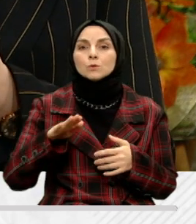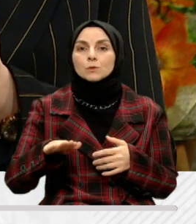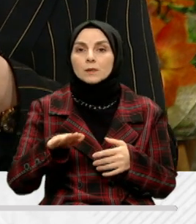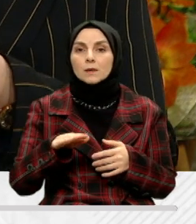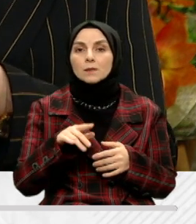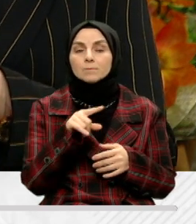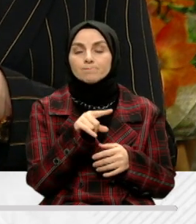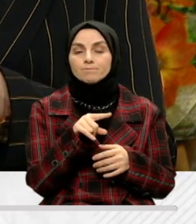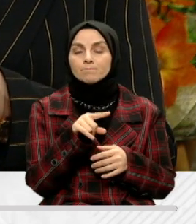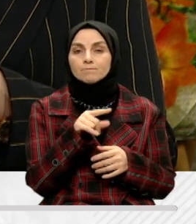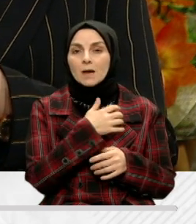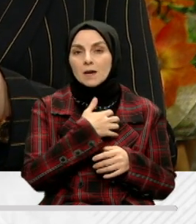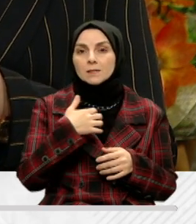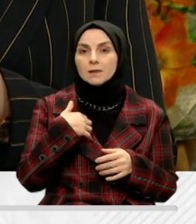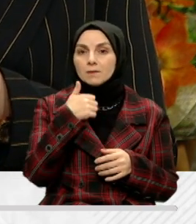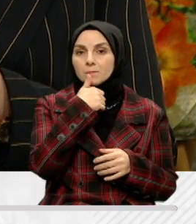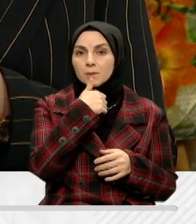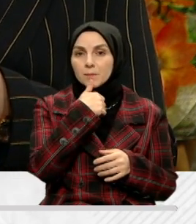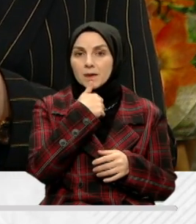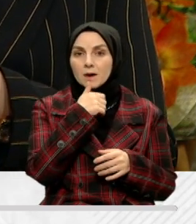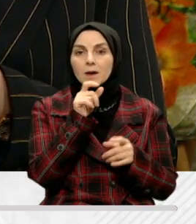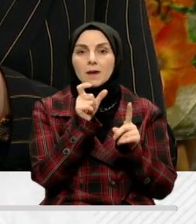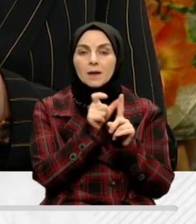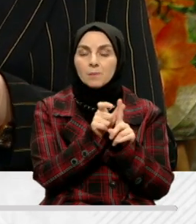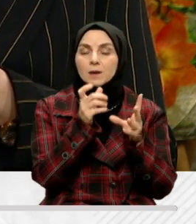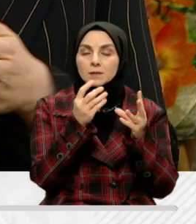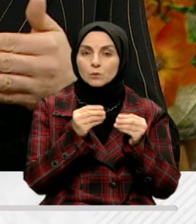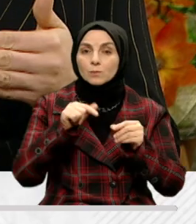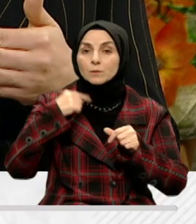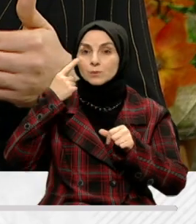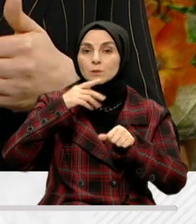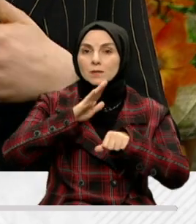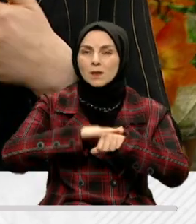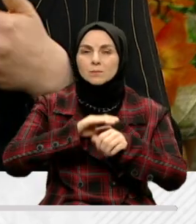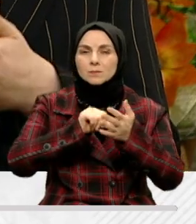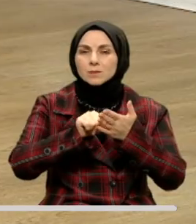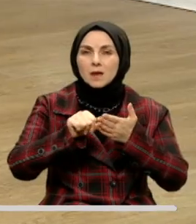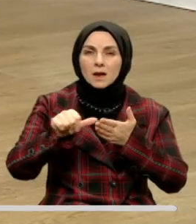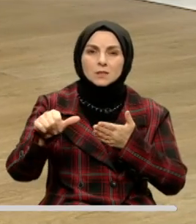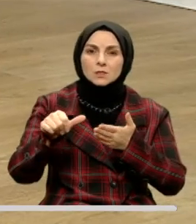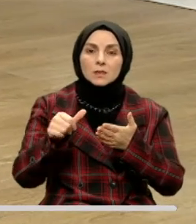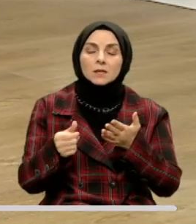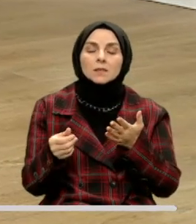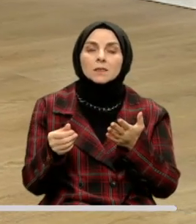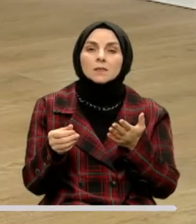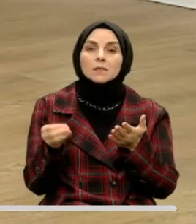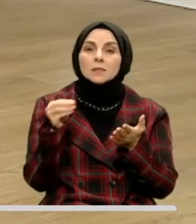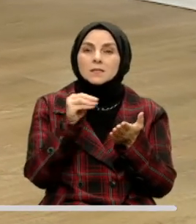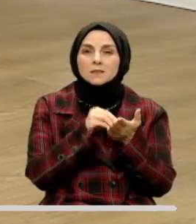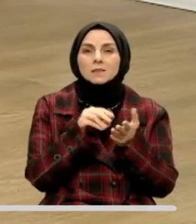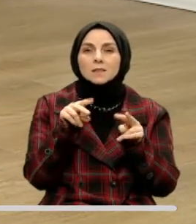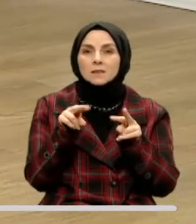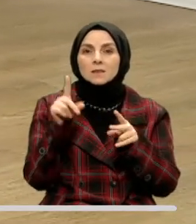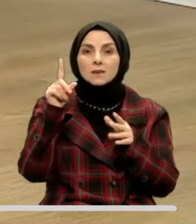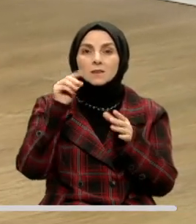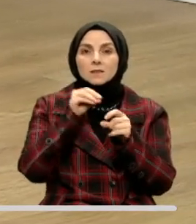anne babaya da emanet. Dolayısıyla yaptığımız her şeyin sadakayı cari olduğunu da düşünerek daha bilinçli bir